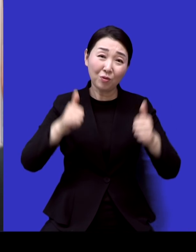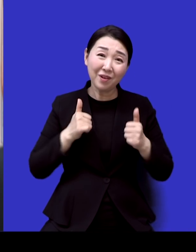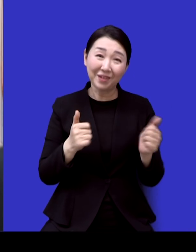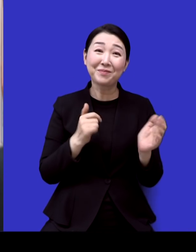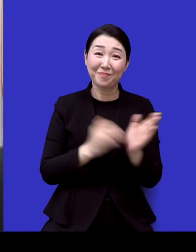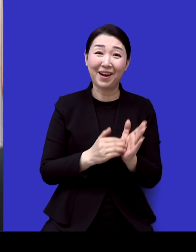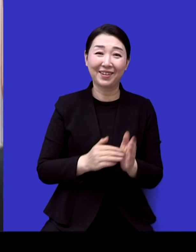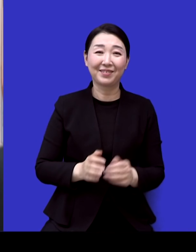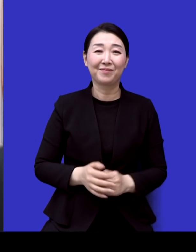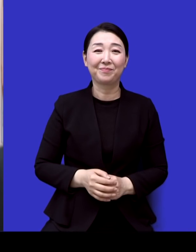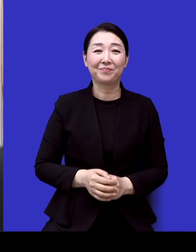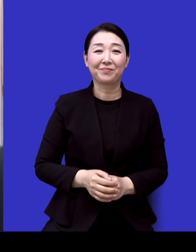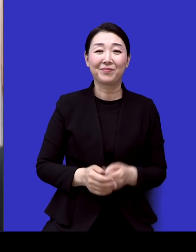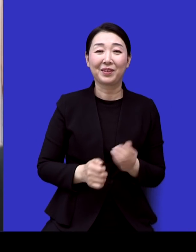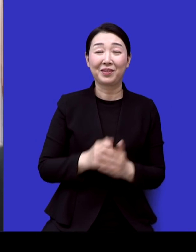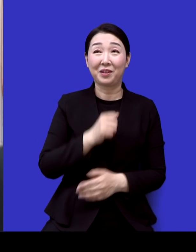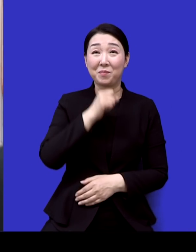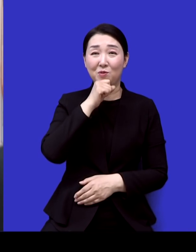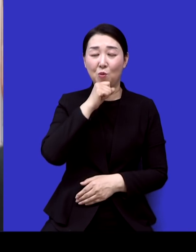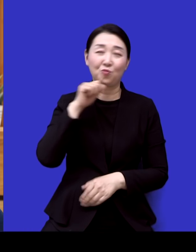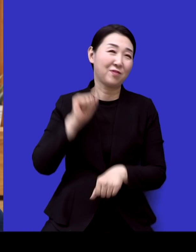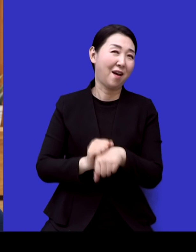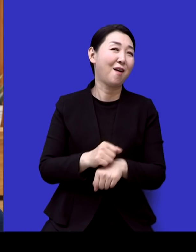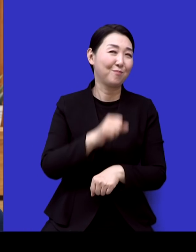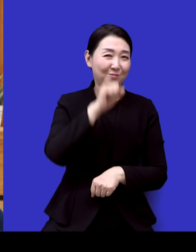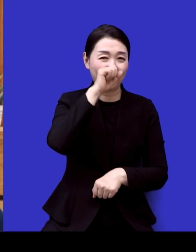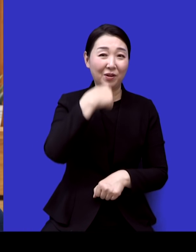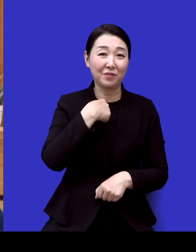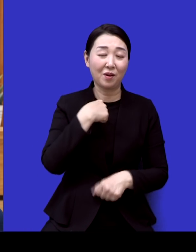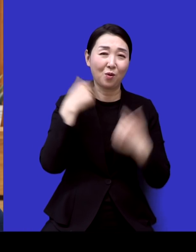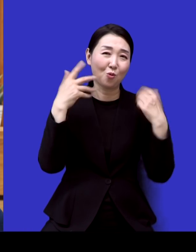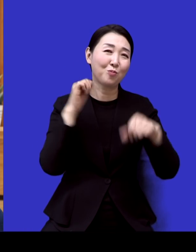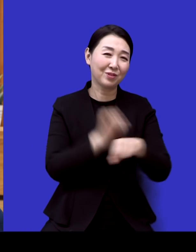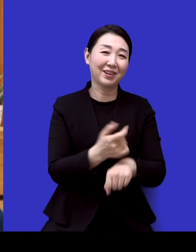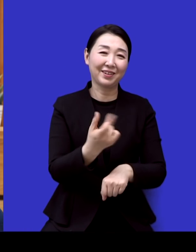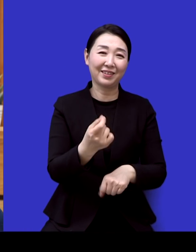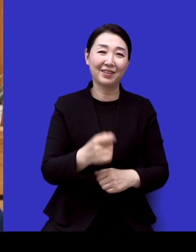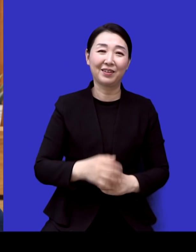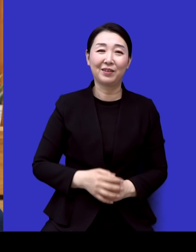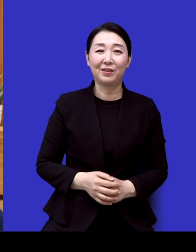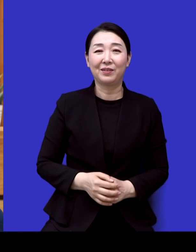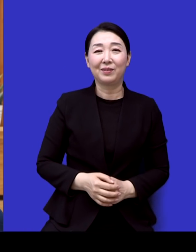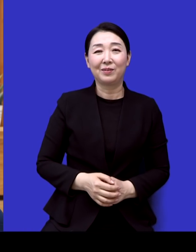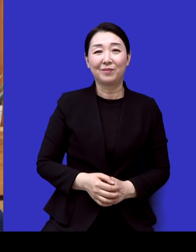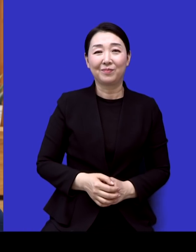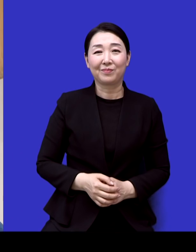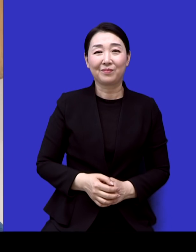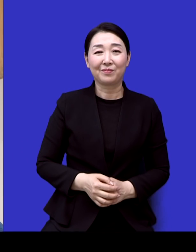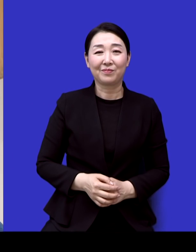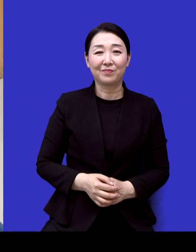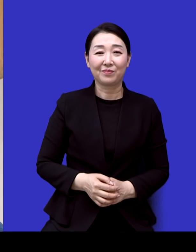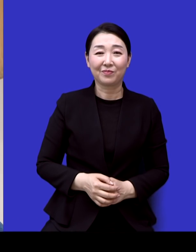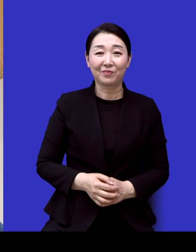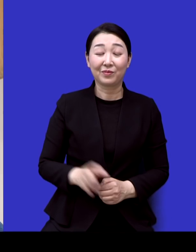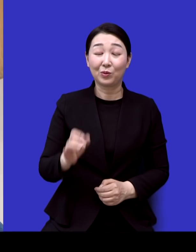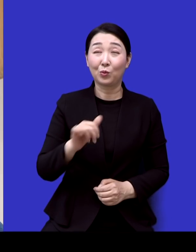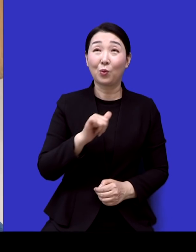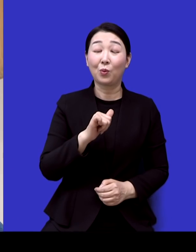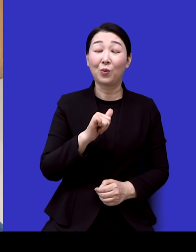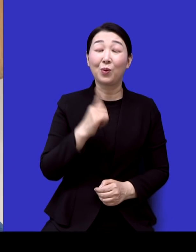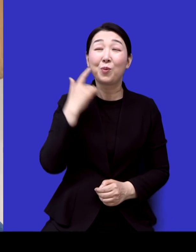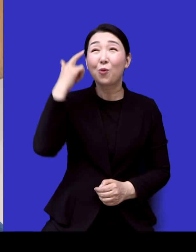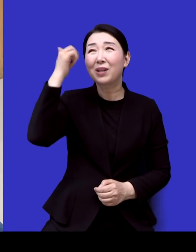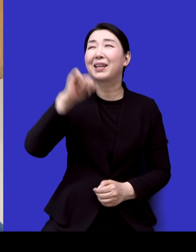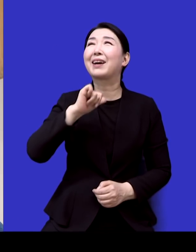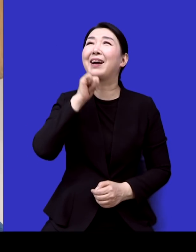했거든요. 그래서 성적이 잘 나왔어요. 공부 잘했겠어. 네, 성적이 잘 나왔고 가난한 목회자